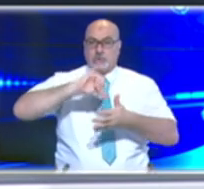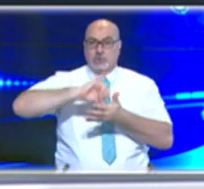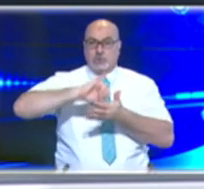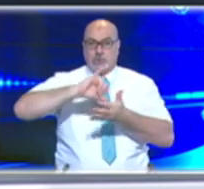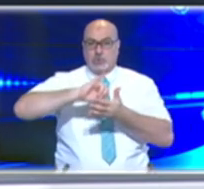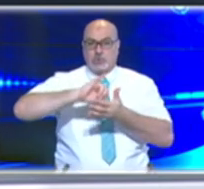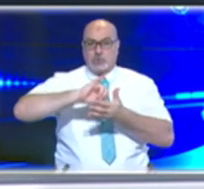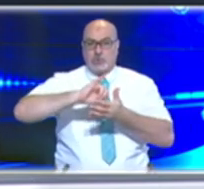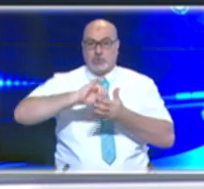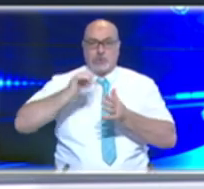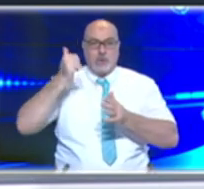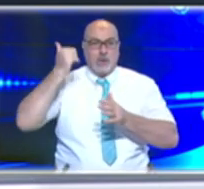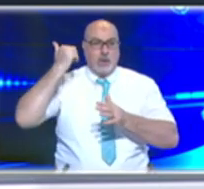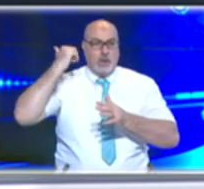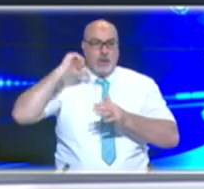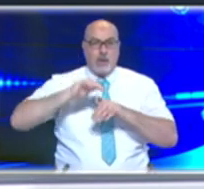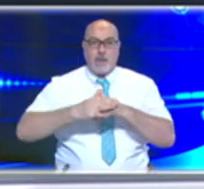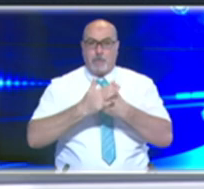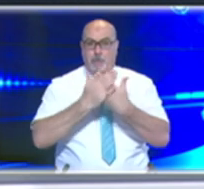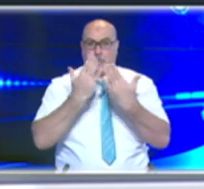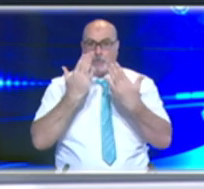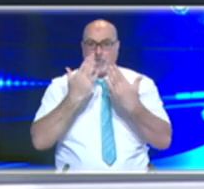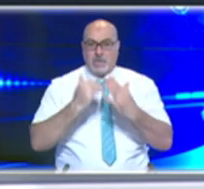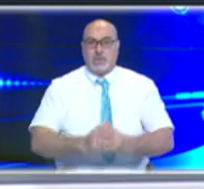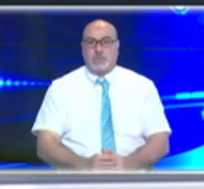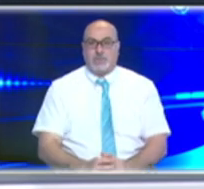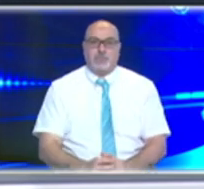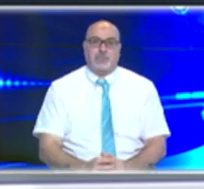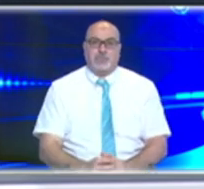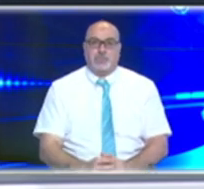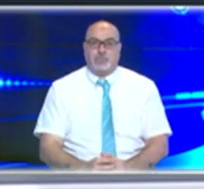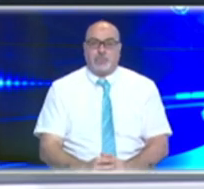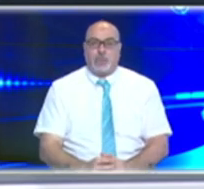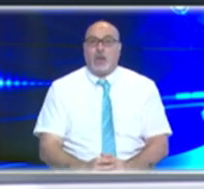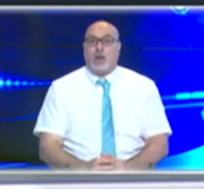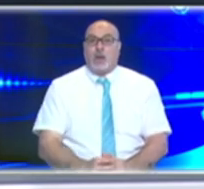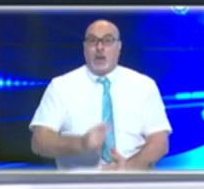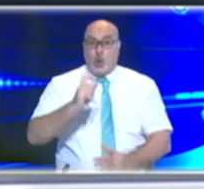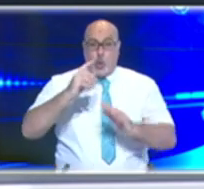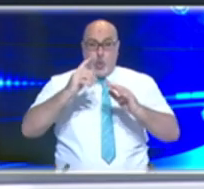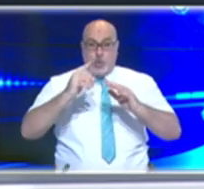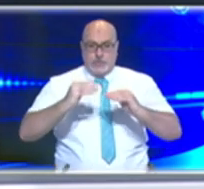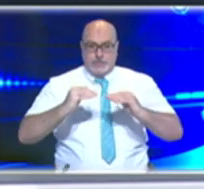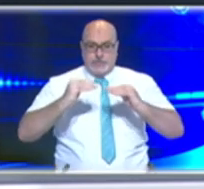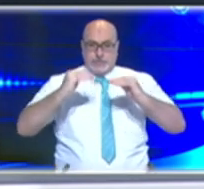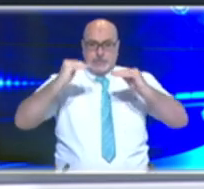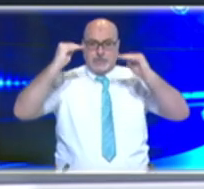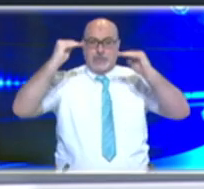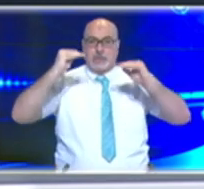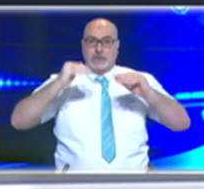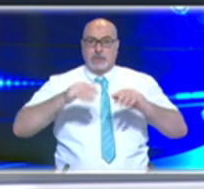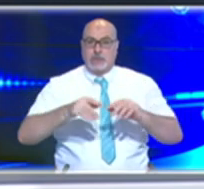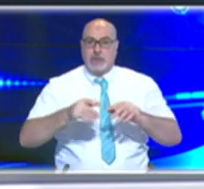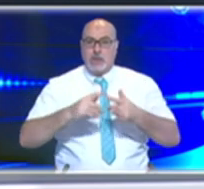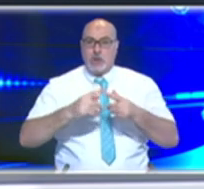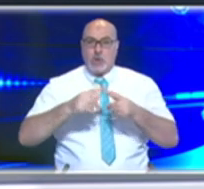جراء الأمطار التي تهاطلت على العاصمة خلال صبيحة أمس، علما أن هذه الفيضانات تسببت بشكل